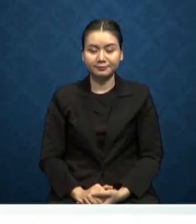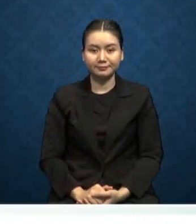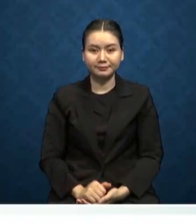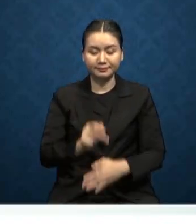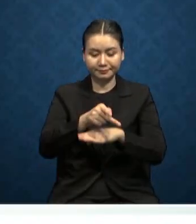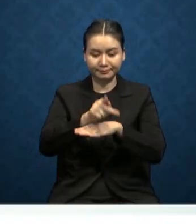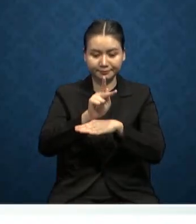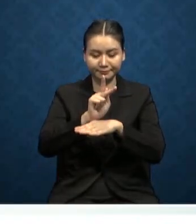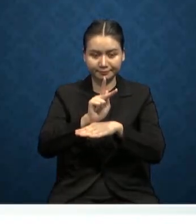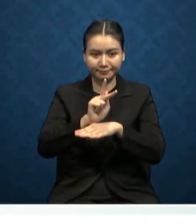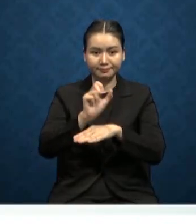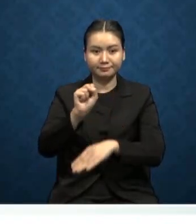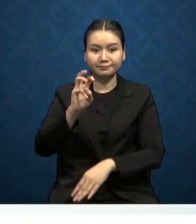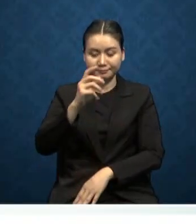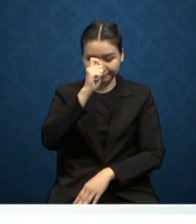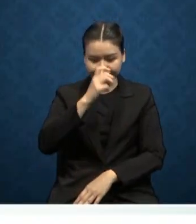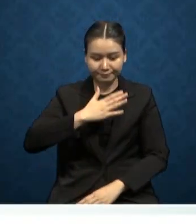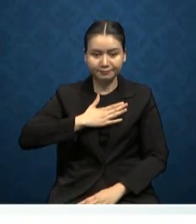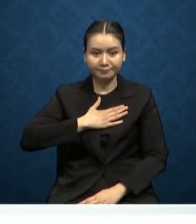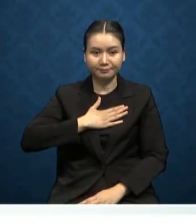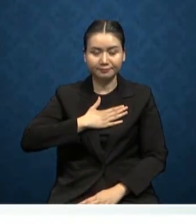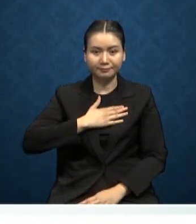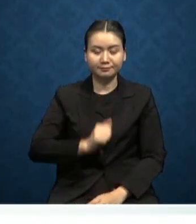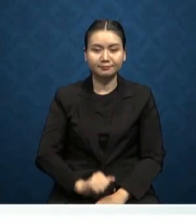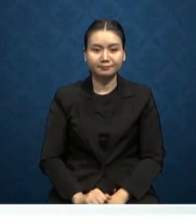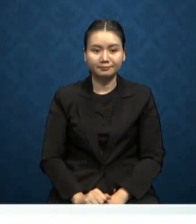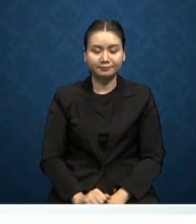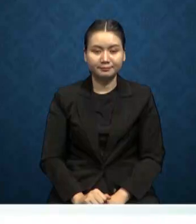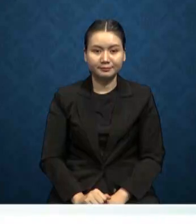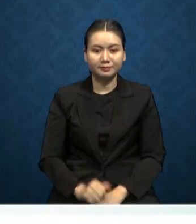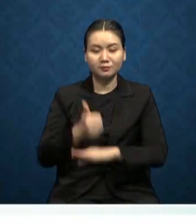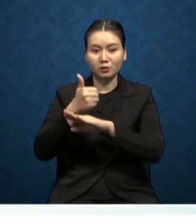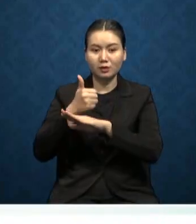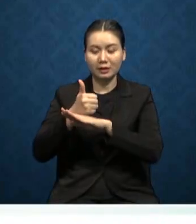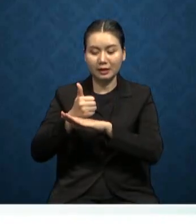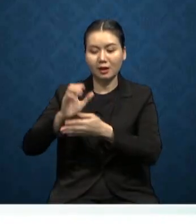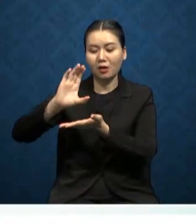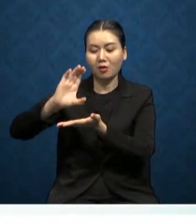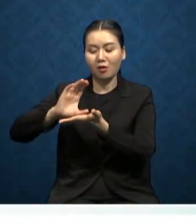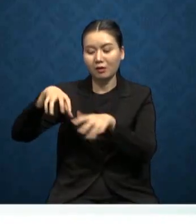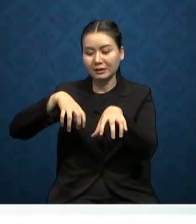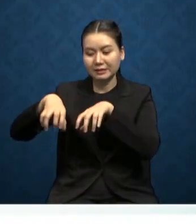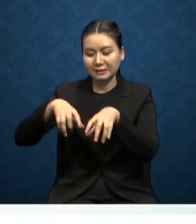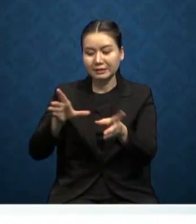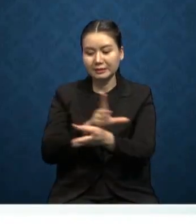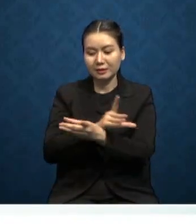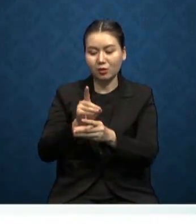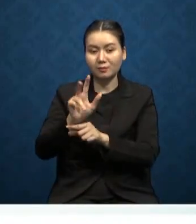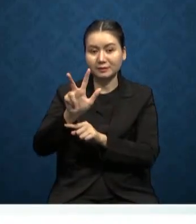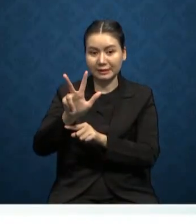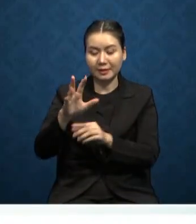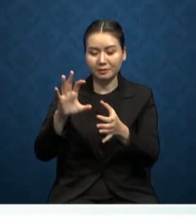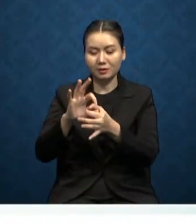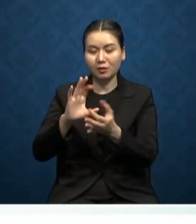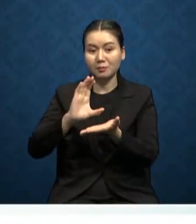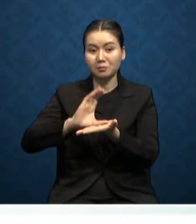กับเรียนท่านประธานวุฒิสภาที่เคารพกับผมนายน้องเจริญนาคผู้อำนวยการกองจัดทำงบประมาณด้านสังคม3สำนักงบประ